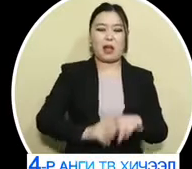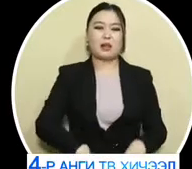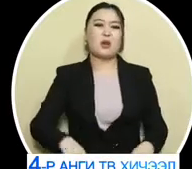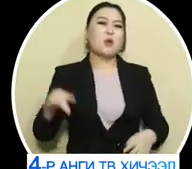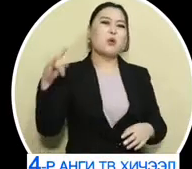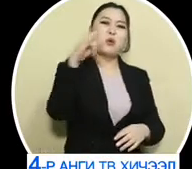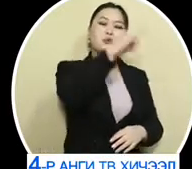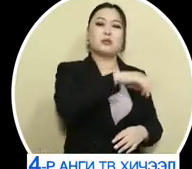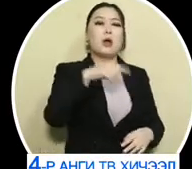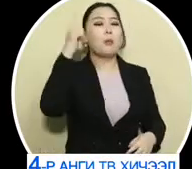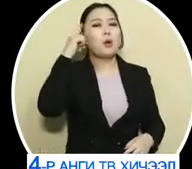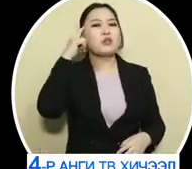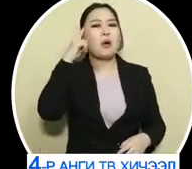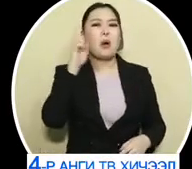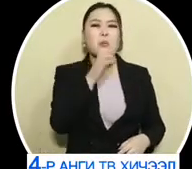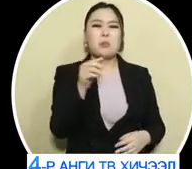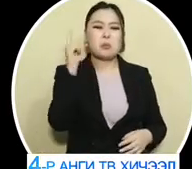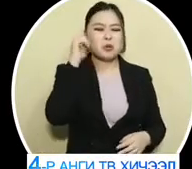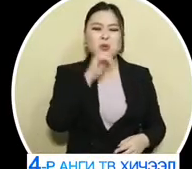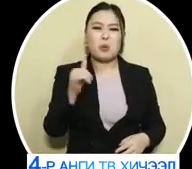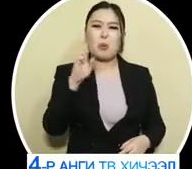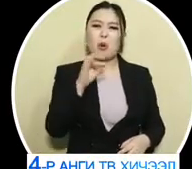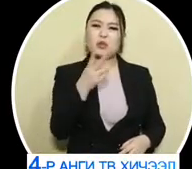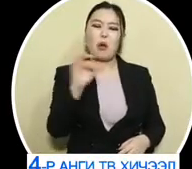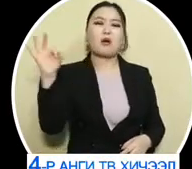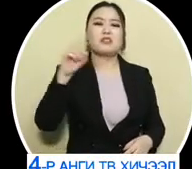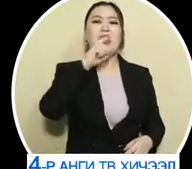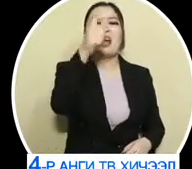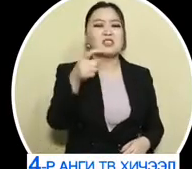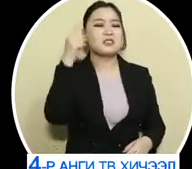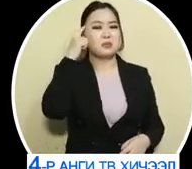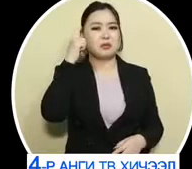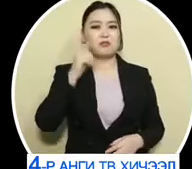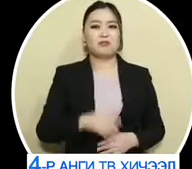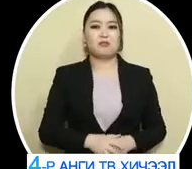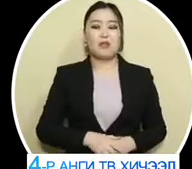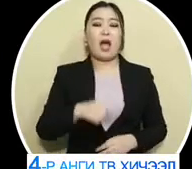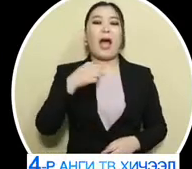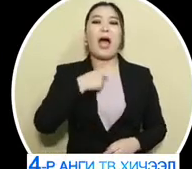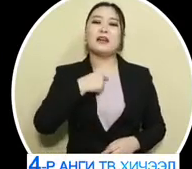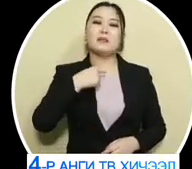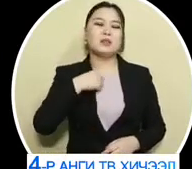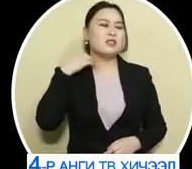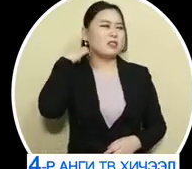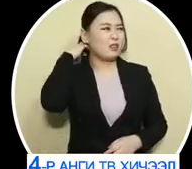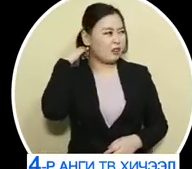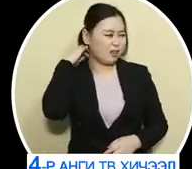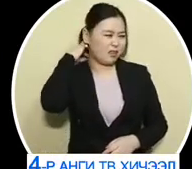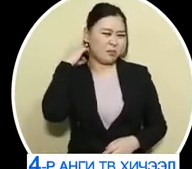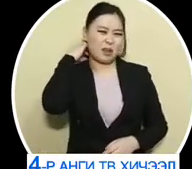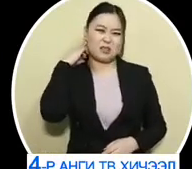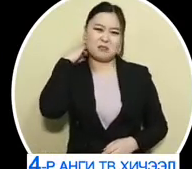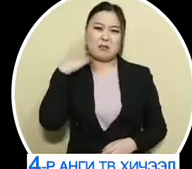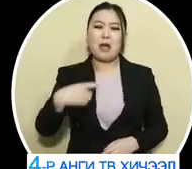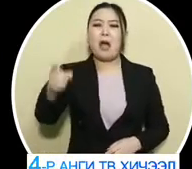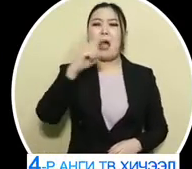бодсноо болдоо гэж бүдэл дээрээс хасгарч мэднэ. Харин би шилээ майжин